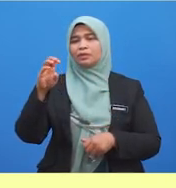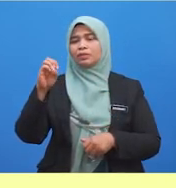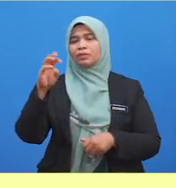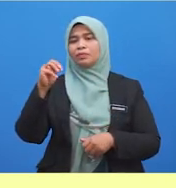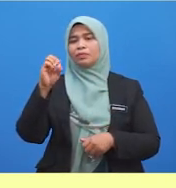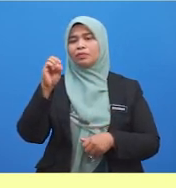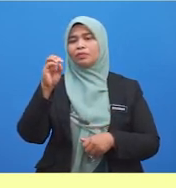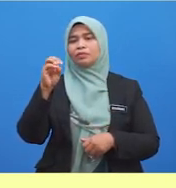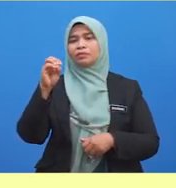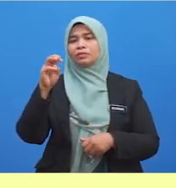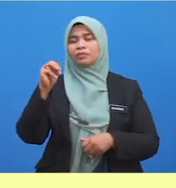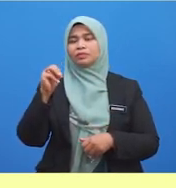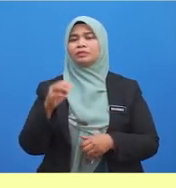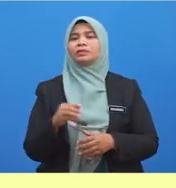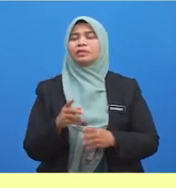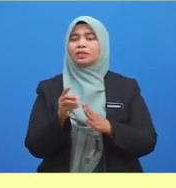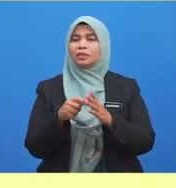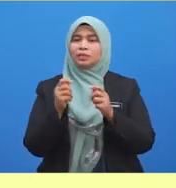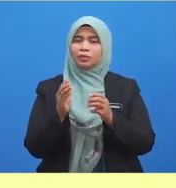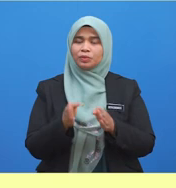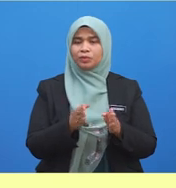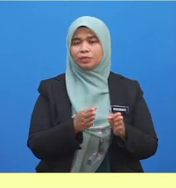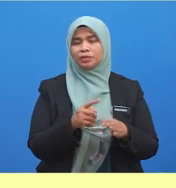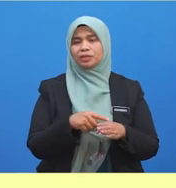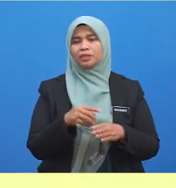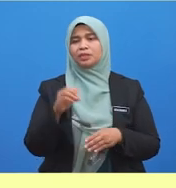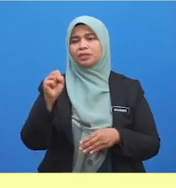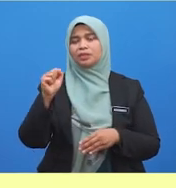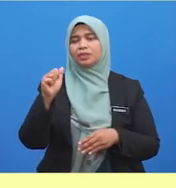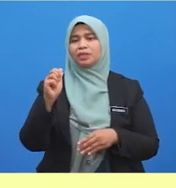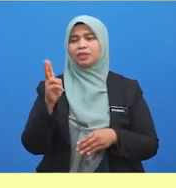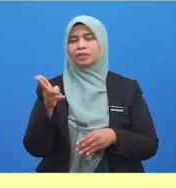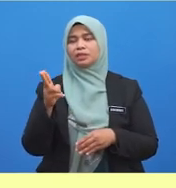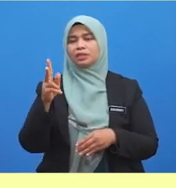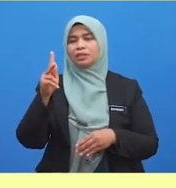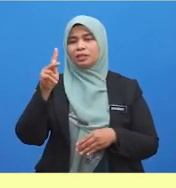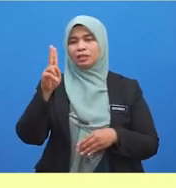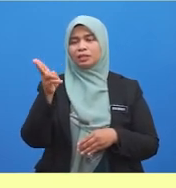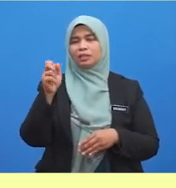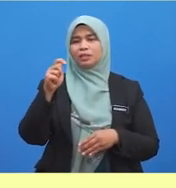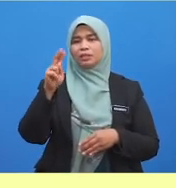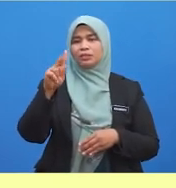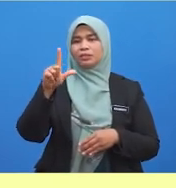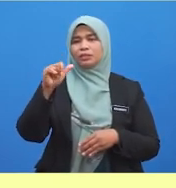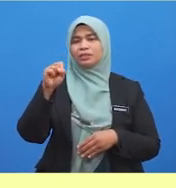kromosom dengan kromatid kembar tersusun di satah khatulistiwa semasa metafasa